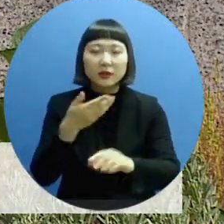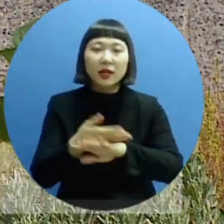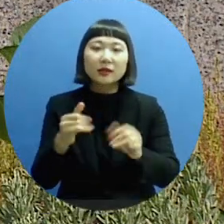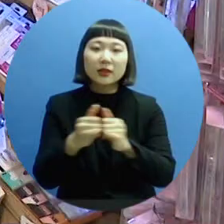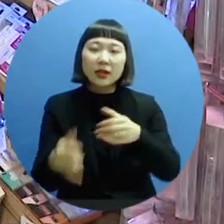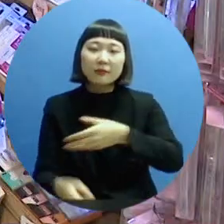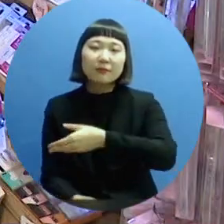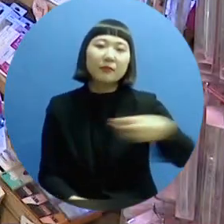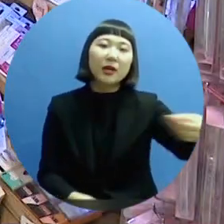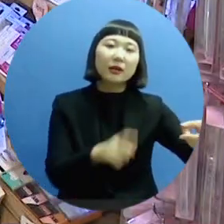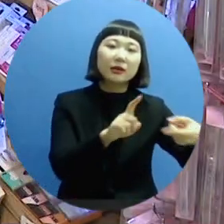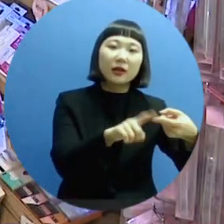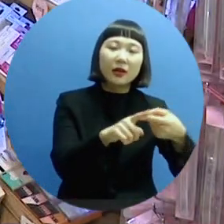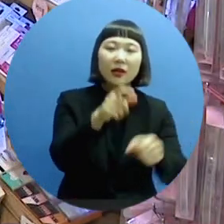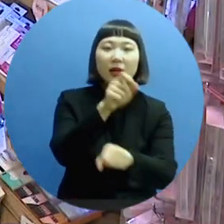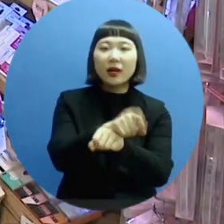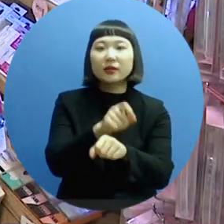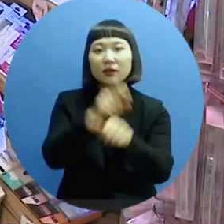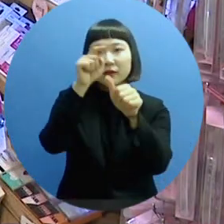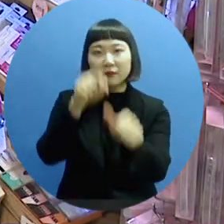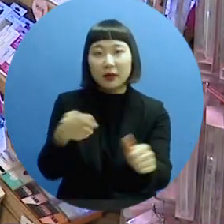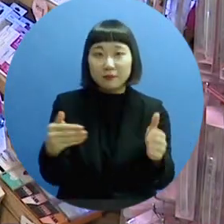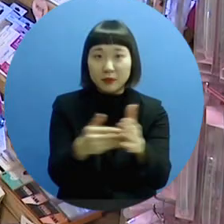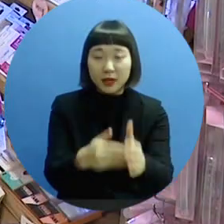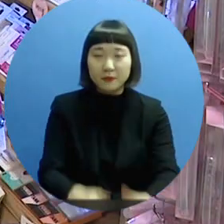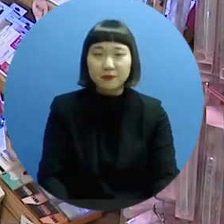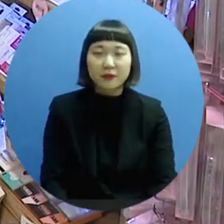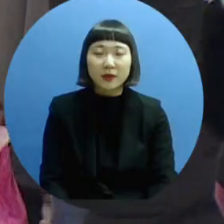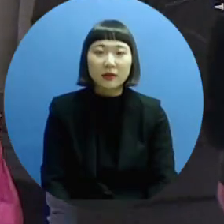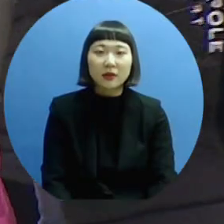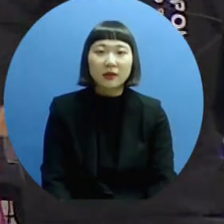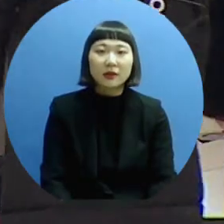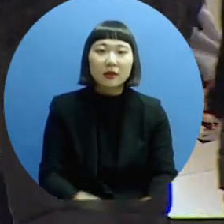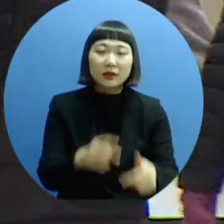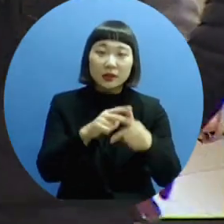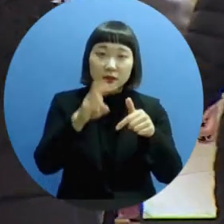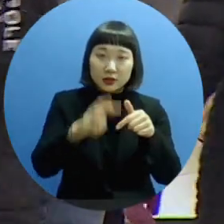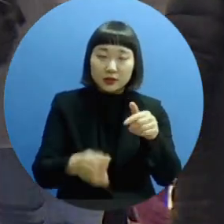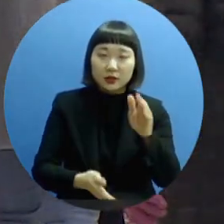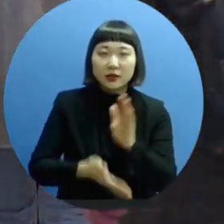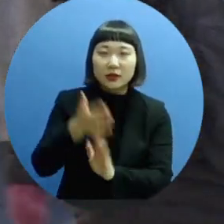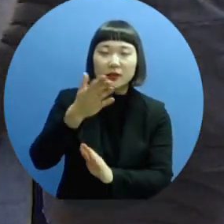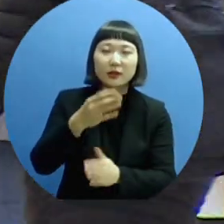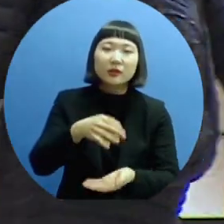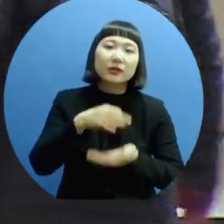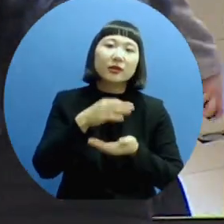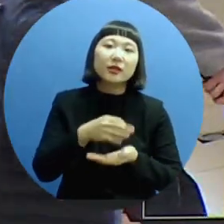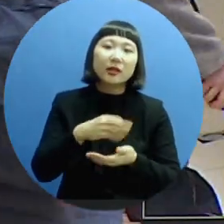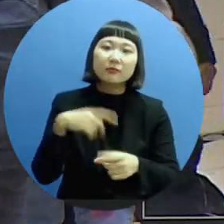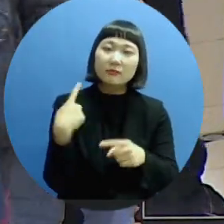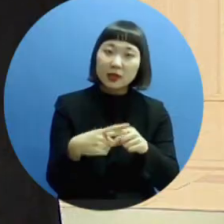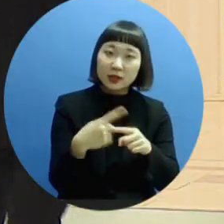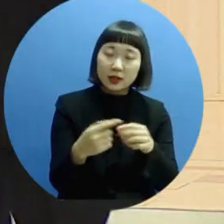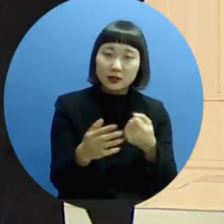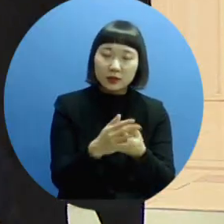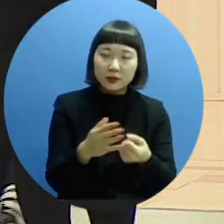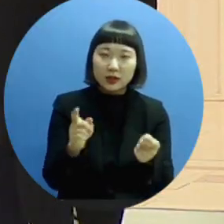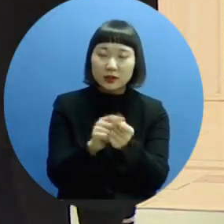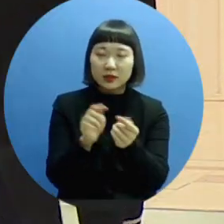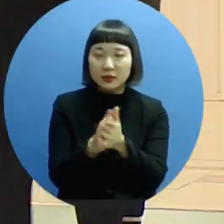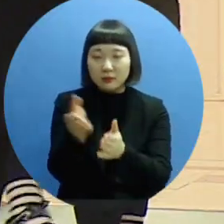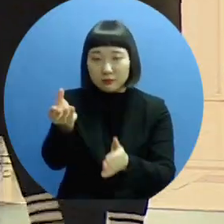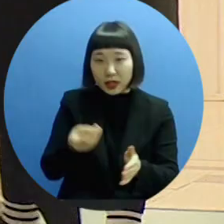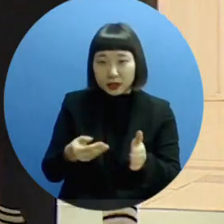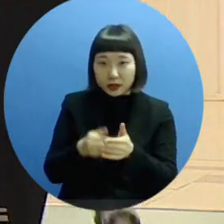예고했습니다. 현행법상 지하상가 점포는 인천시의 재산입니다. 이 재산을 임차한 뒤 다른 상인에게 재임대한